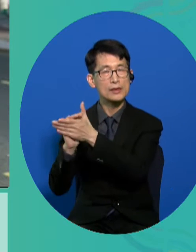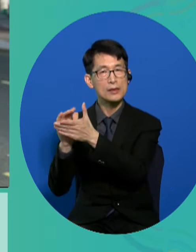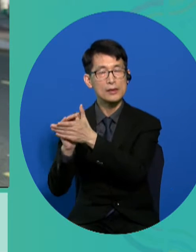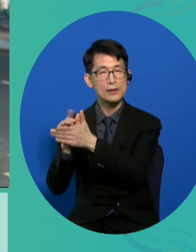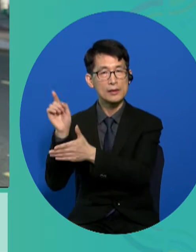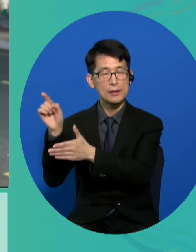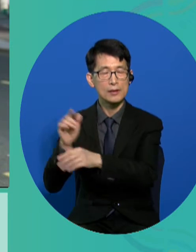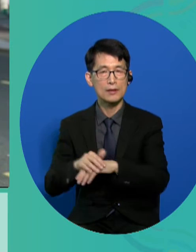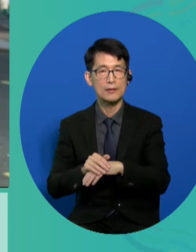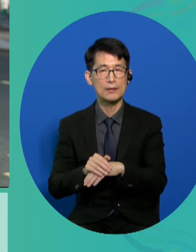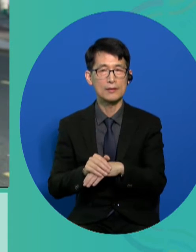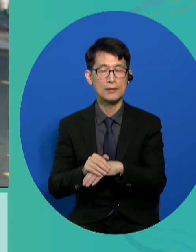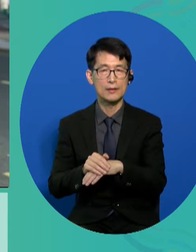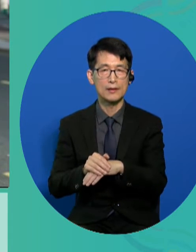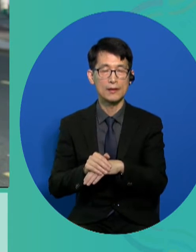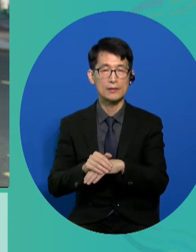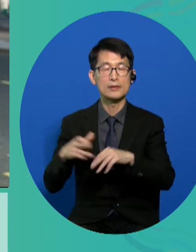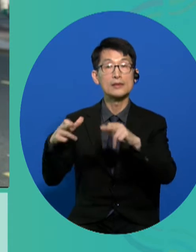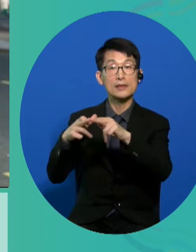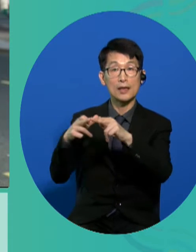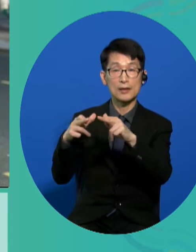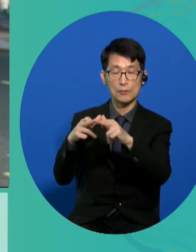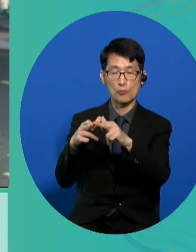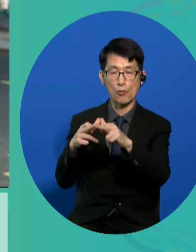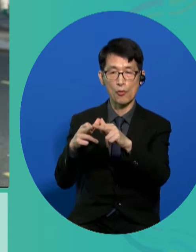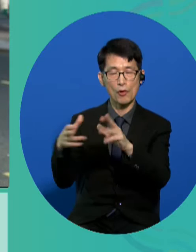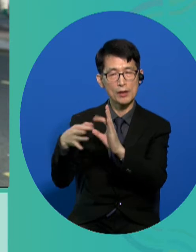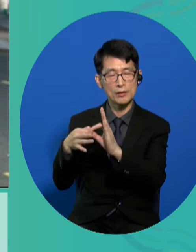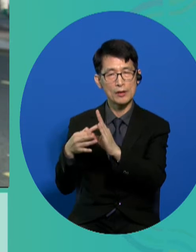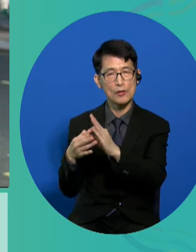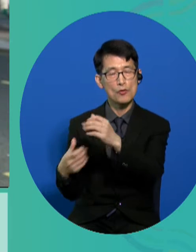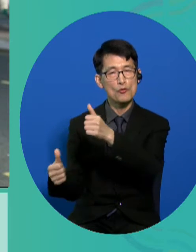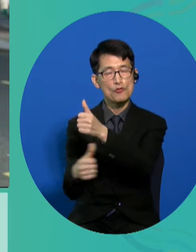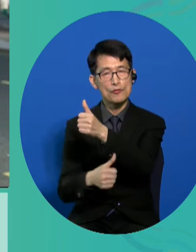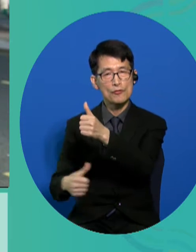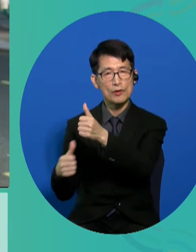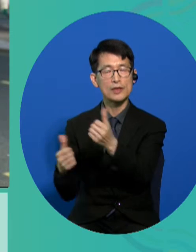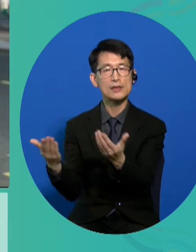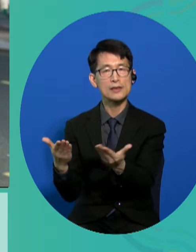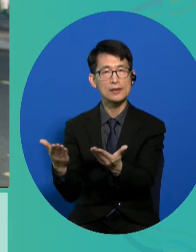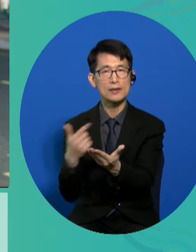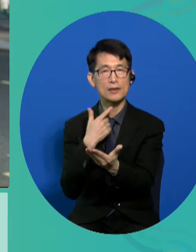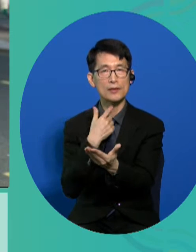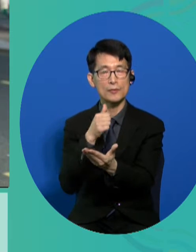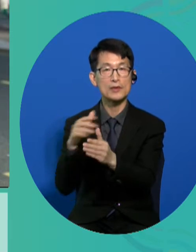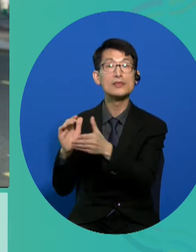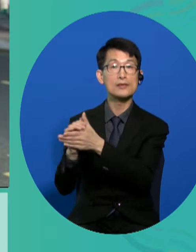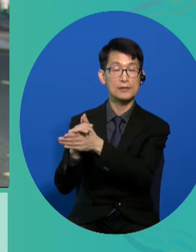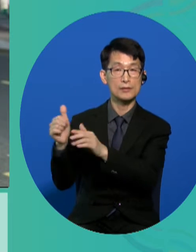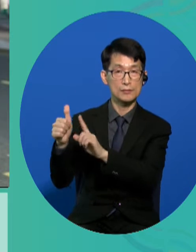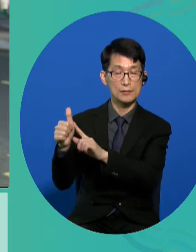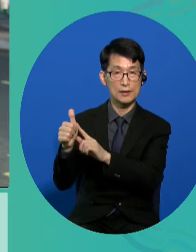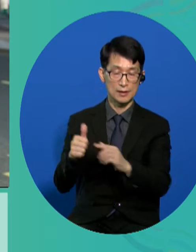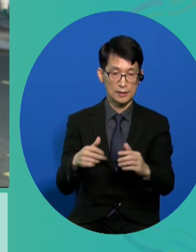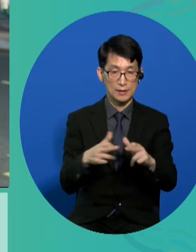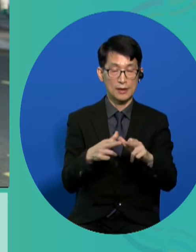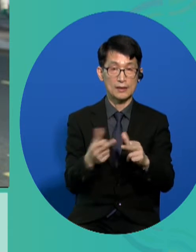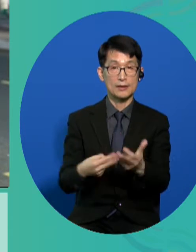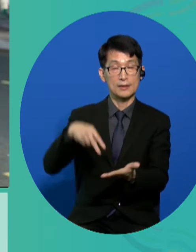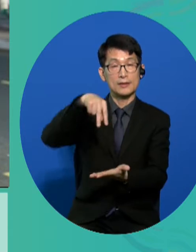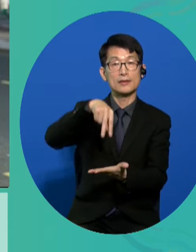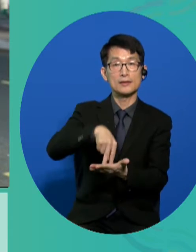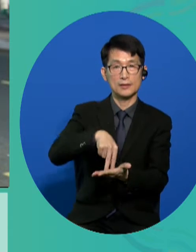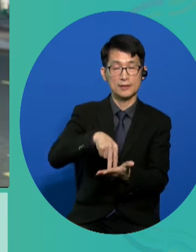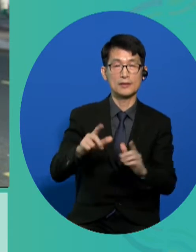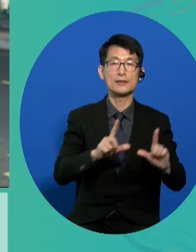오랜 장애위원회 위원인데요. 그녀는 또한 장애인임에 현재 미국 최초의 그리고 최대 규모의 장애인 자립생활 센터의